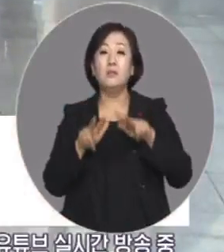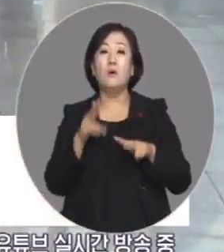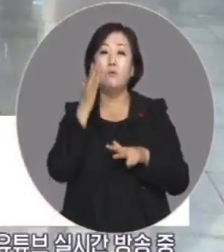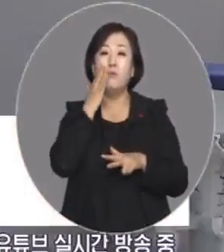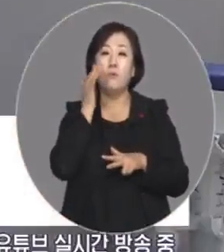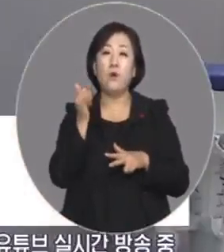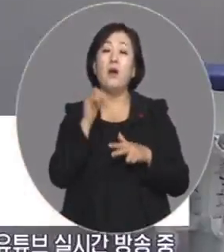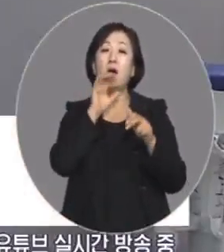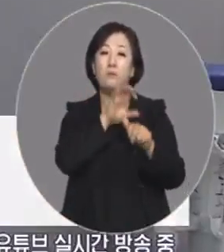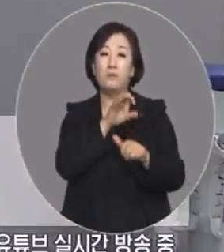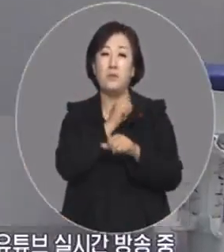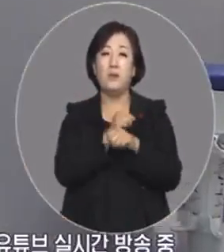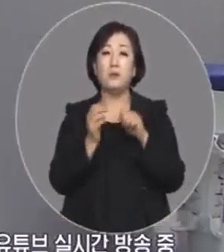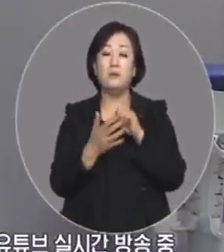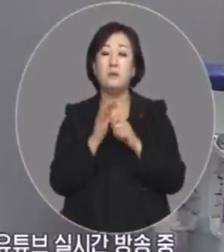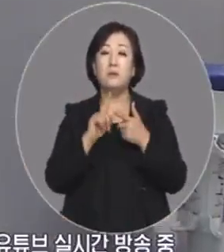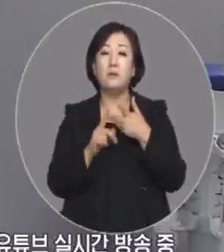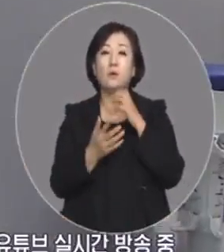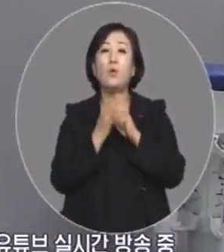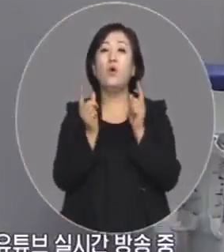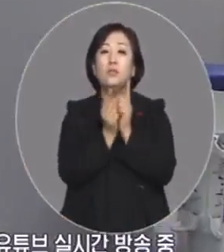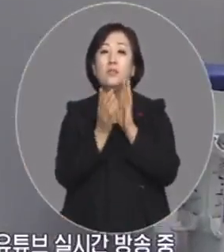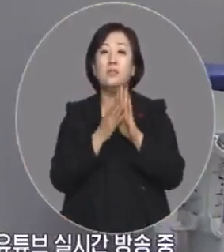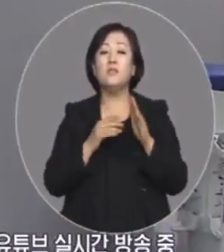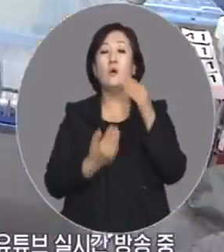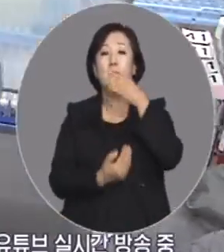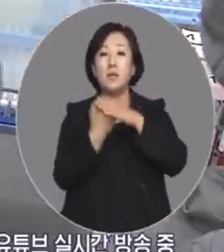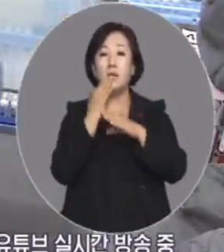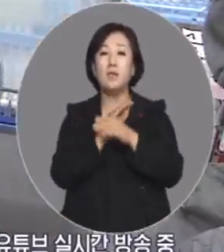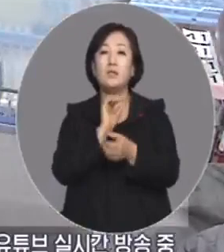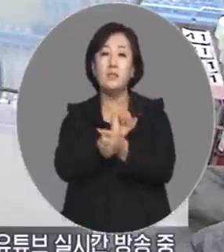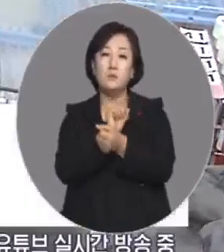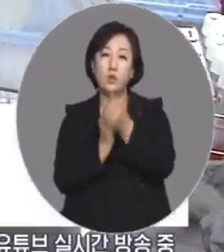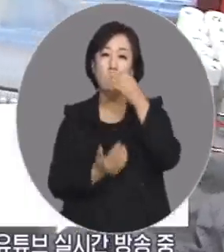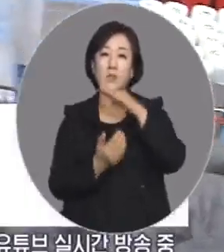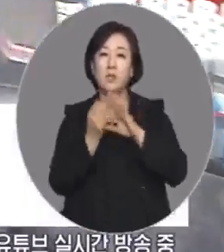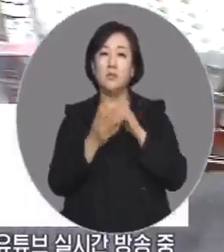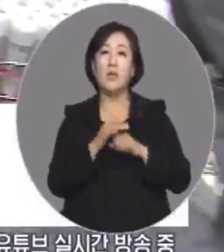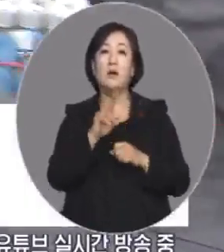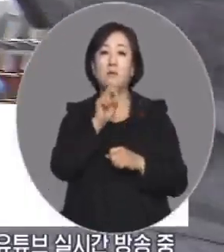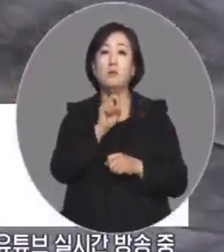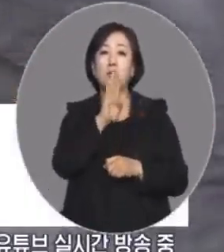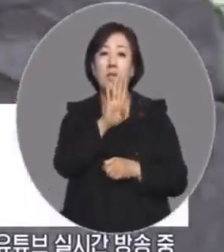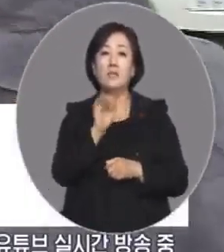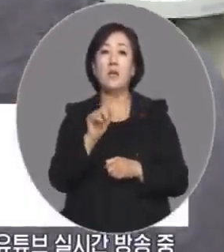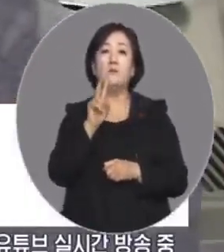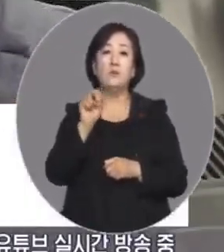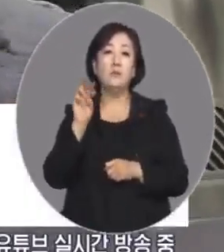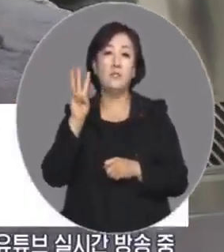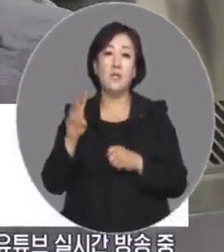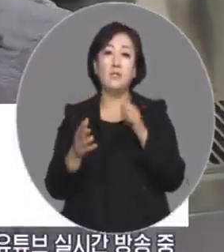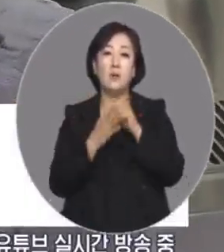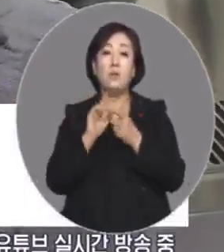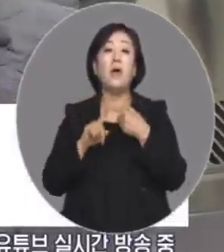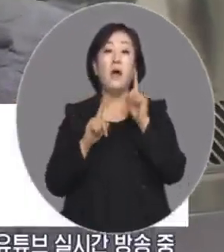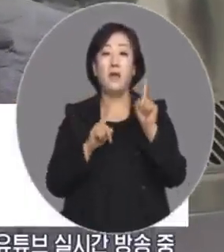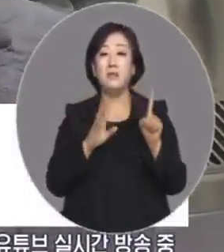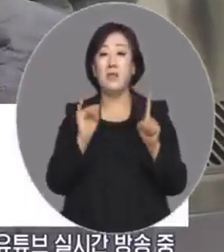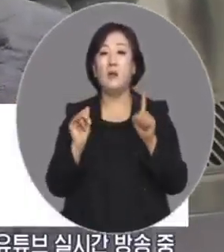접촉자 되어버렸잖아요. 오미크론 확진자들의 접촉자 24명 가운데 23명은 음성, 1명은 검사